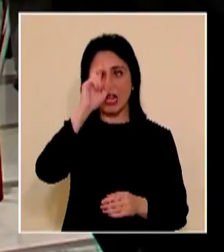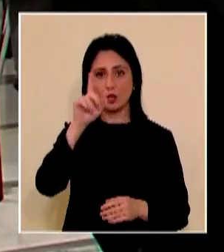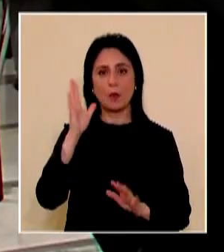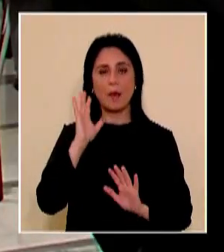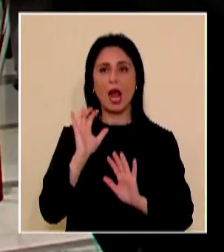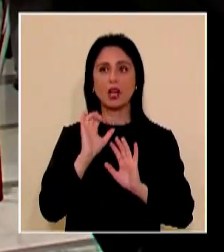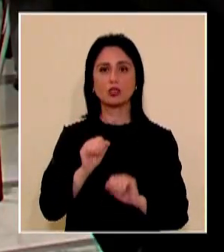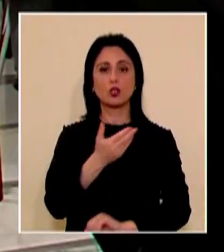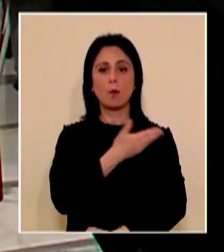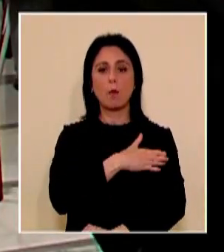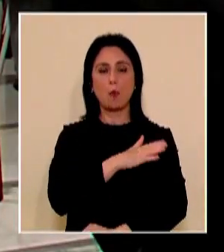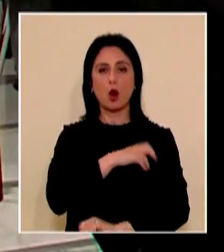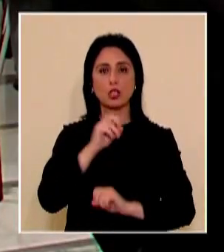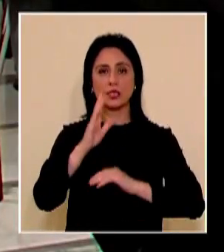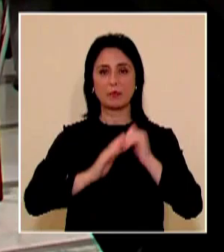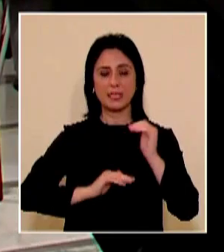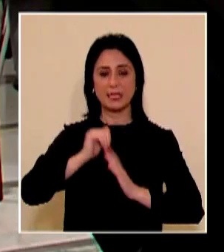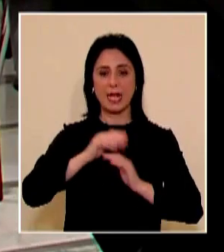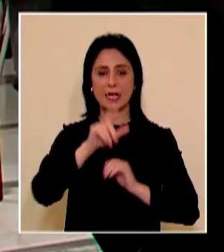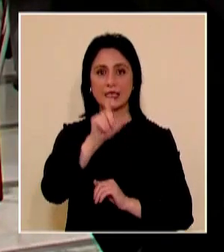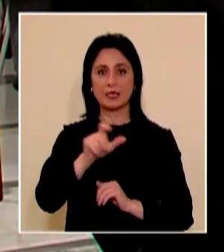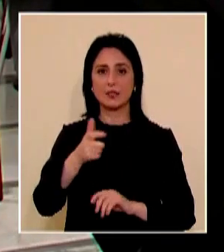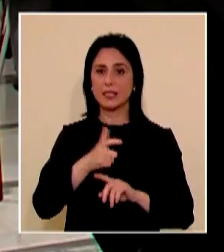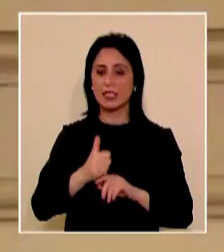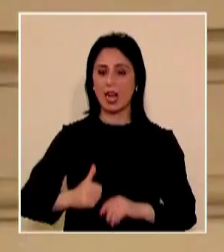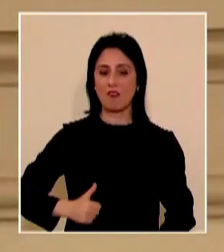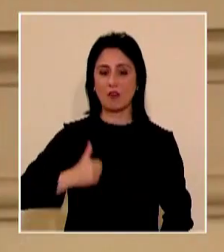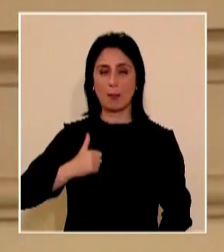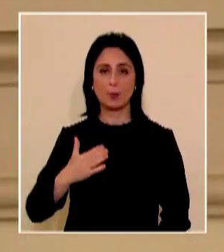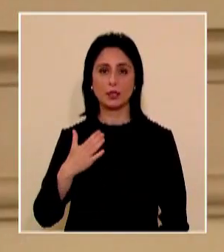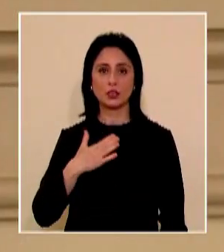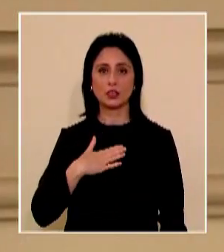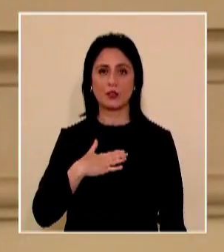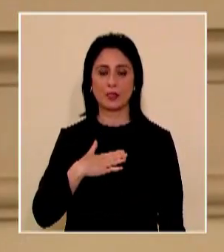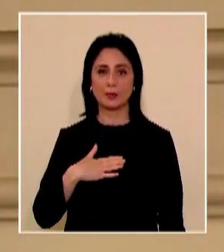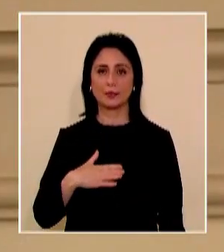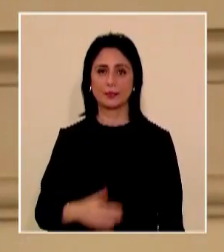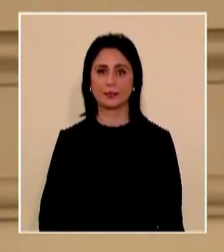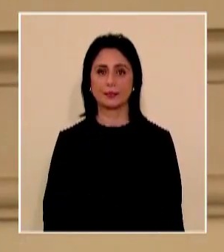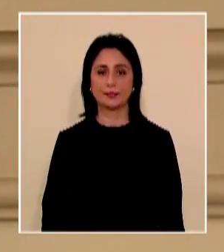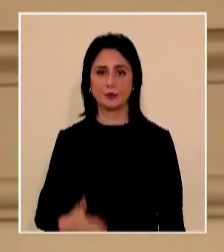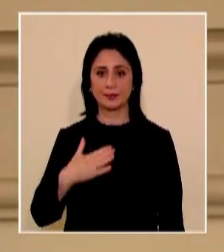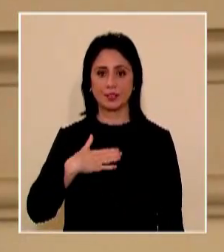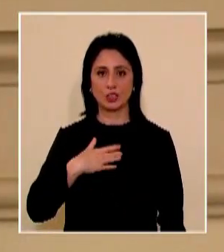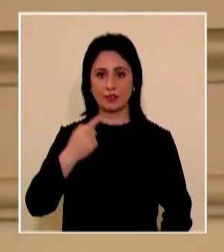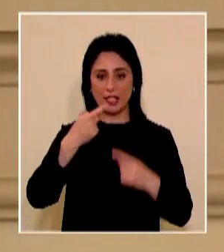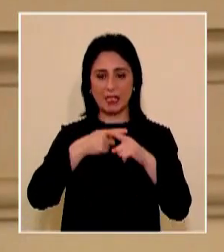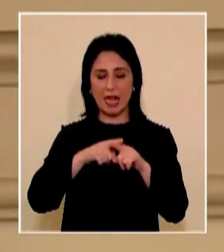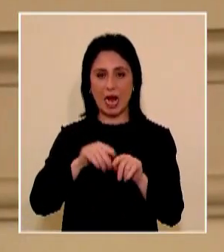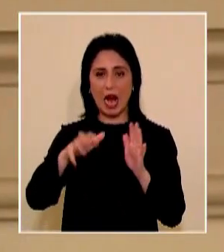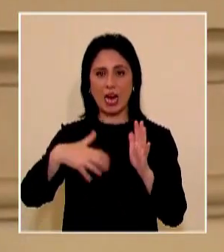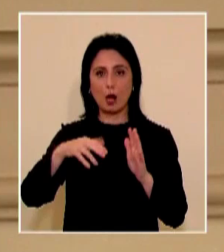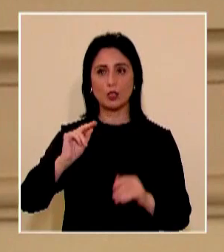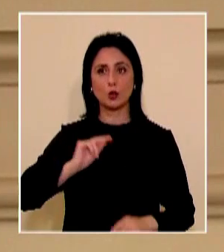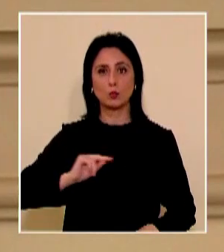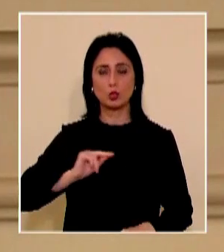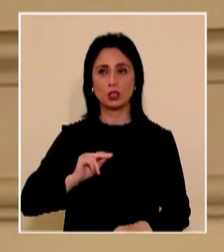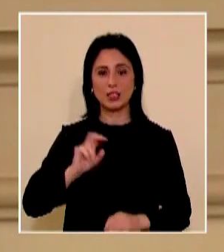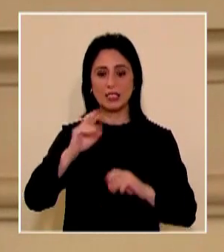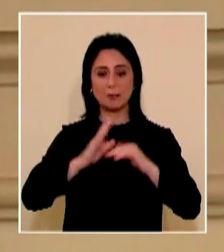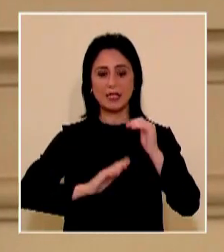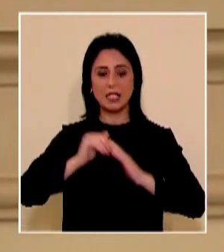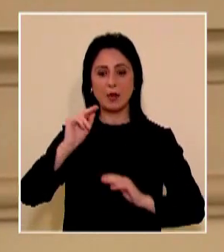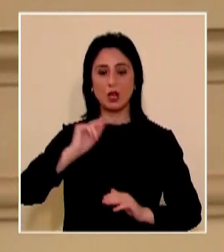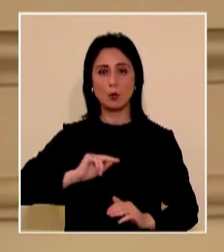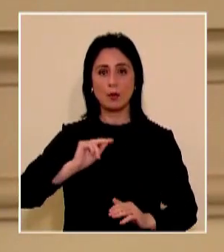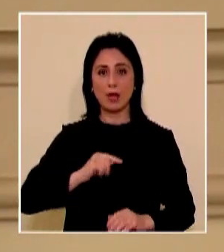pracują. No i jestem ogromnie dumny z pracy naszych specjalistów. Mam nadzieję, że dalsze